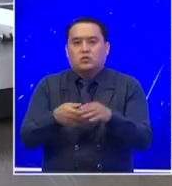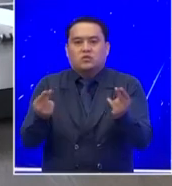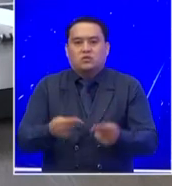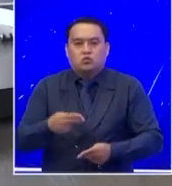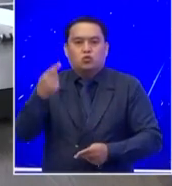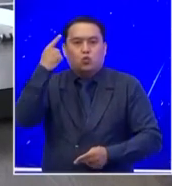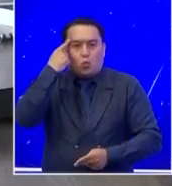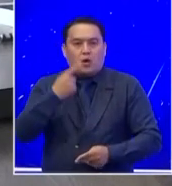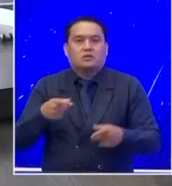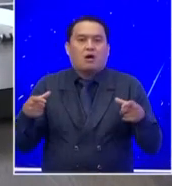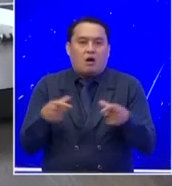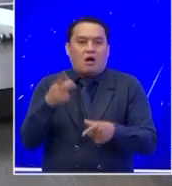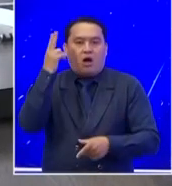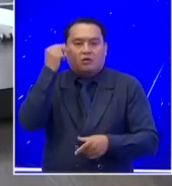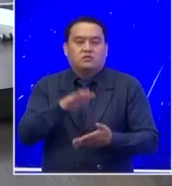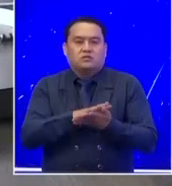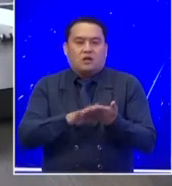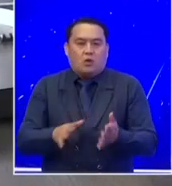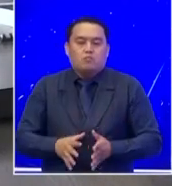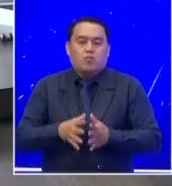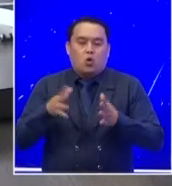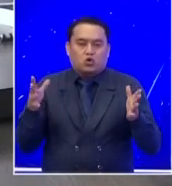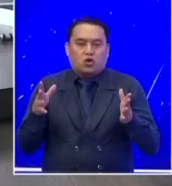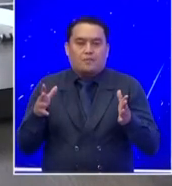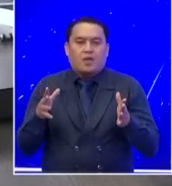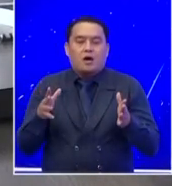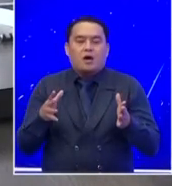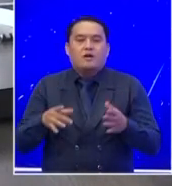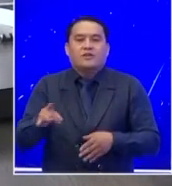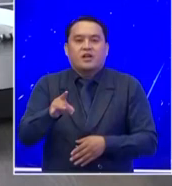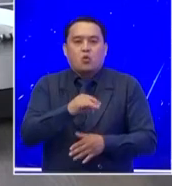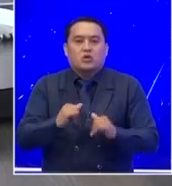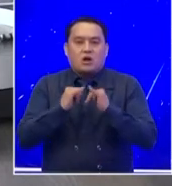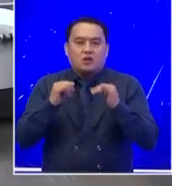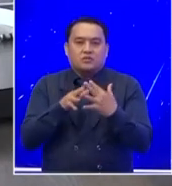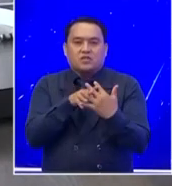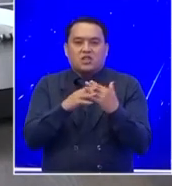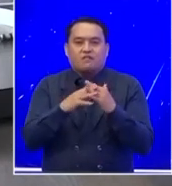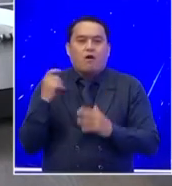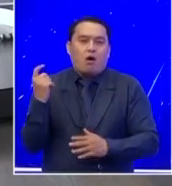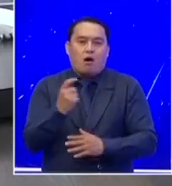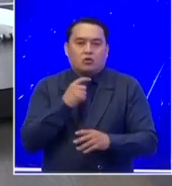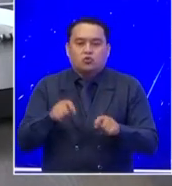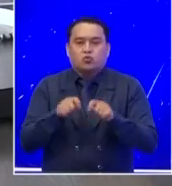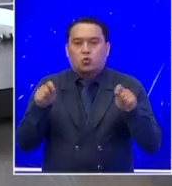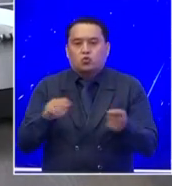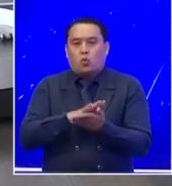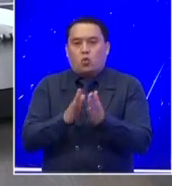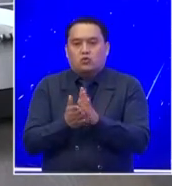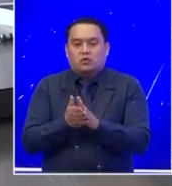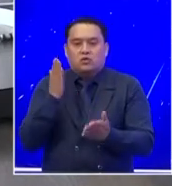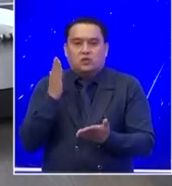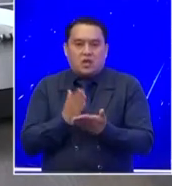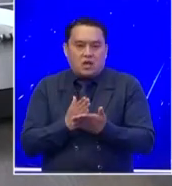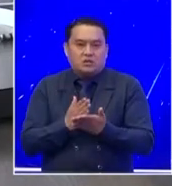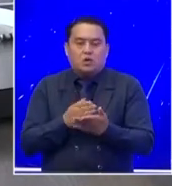думаю, если бы не карантин, количество заявок было бы в разы больше, так как в регионе для развития сельского хозяйства созданы благоприятные условия.